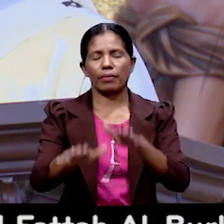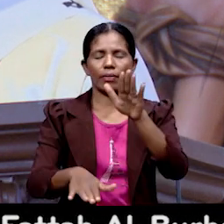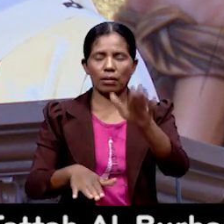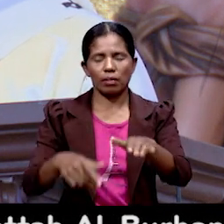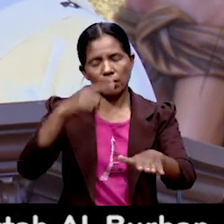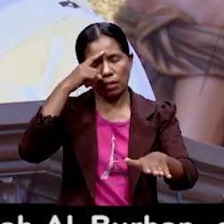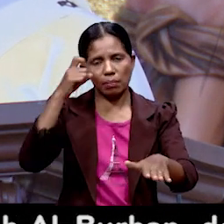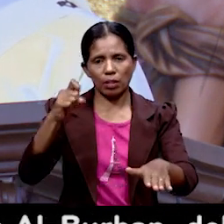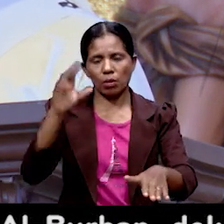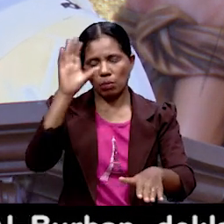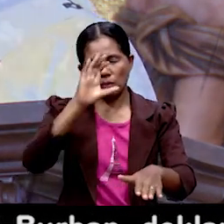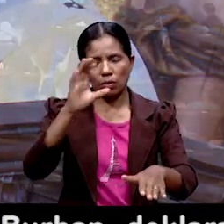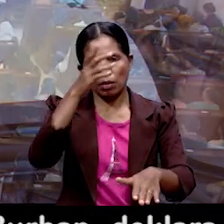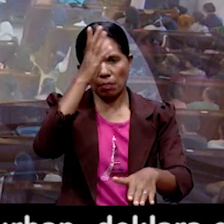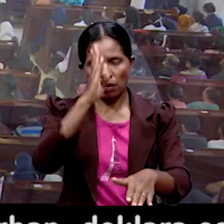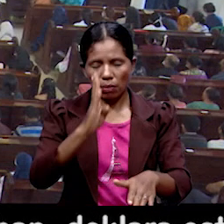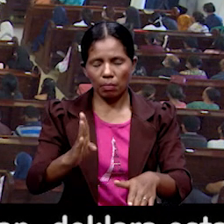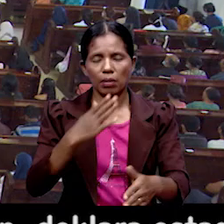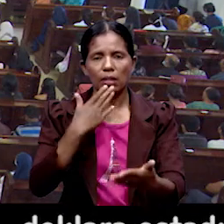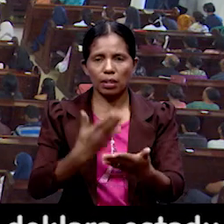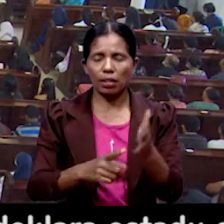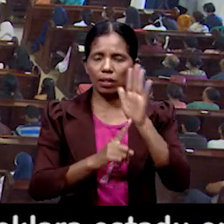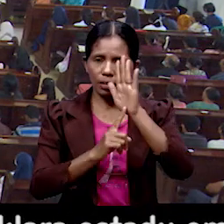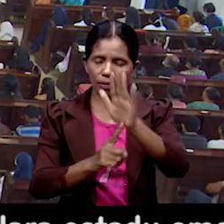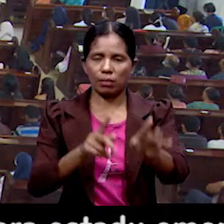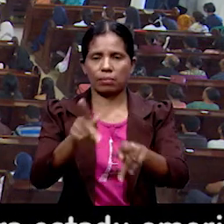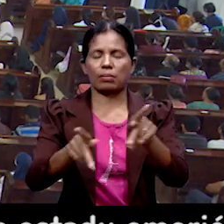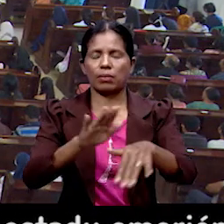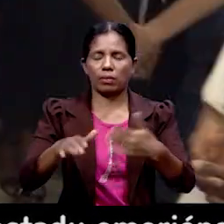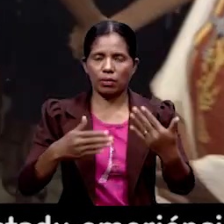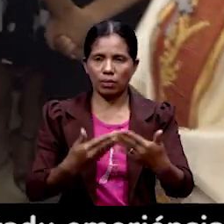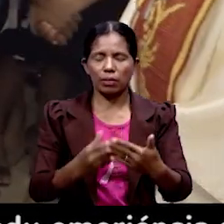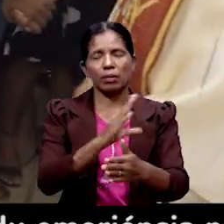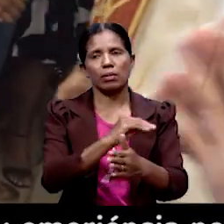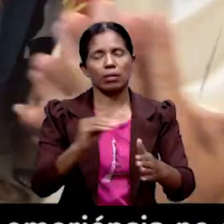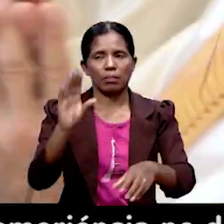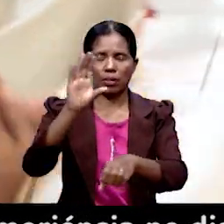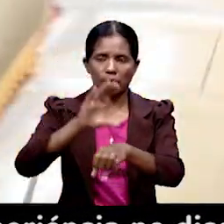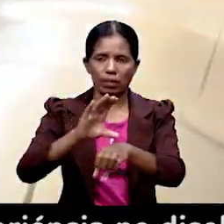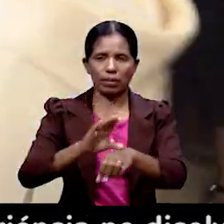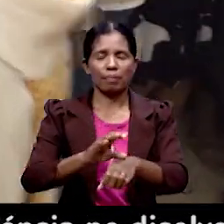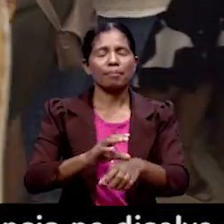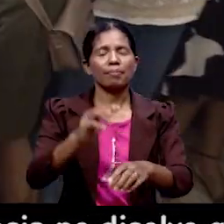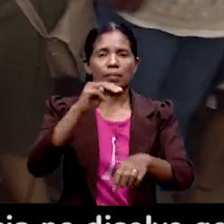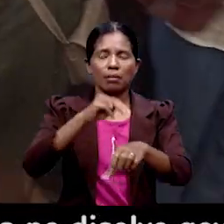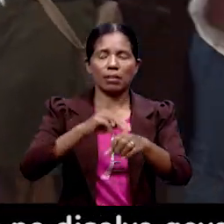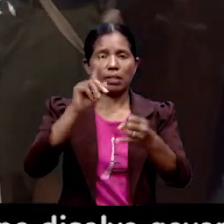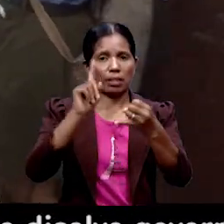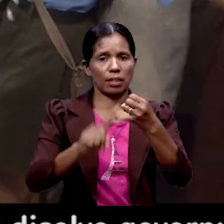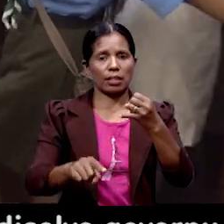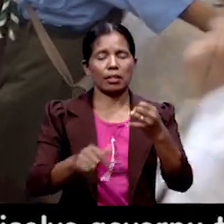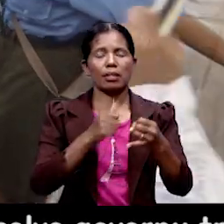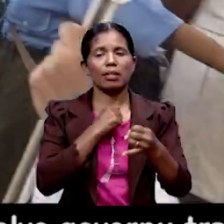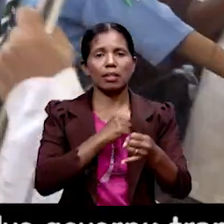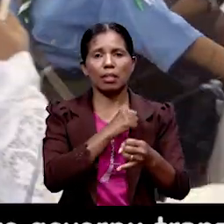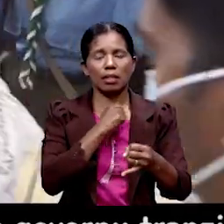buka rahon dia maromak ninian ba povo. Ba uma creda. Misa ikus iha dili ba matebian Dom Basílio